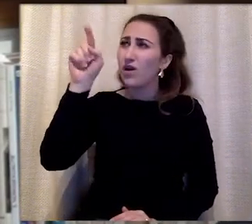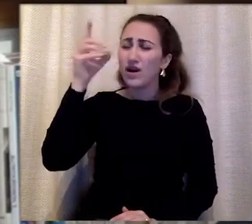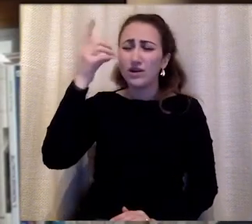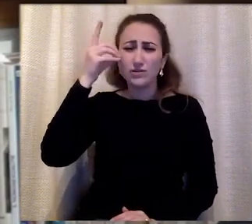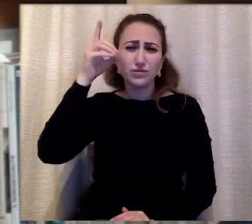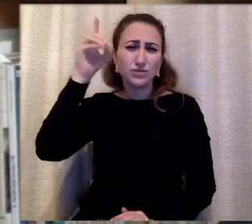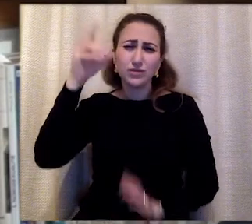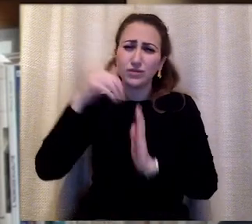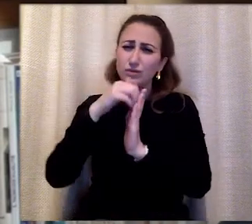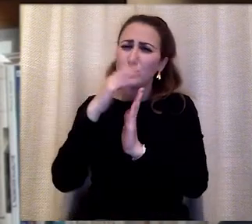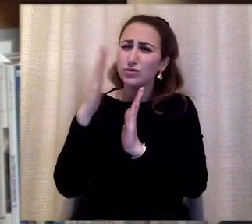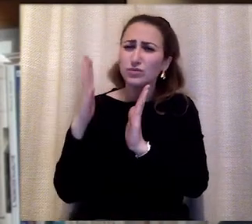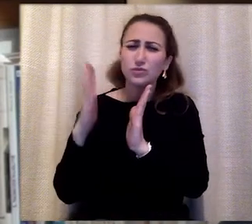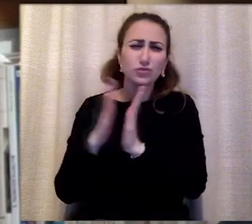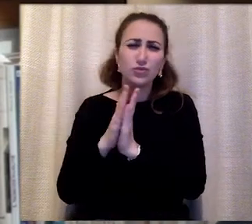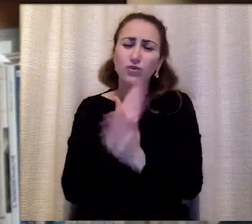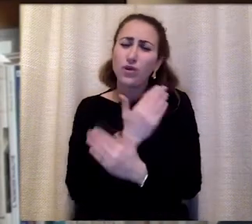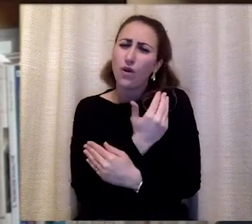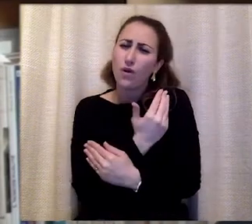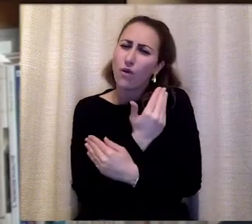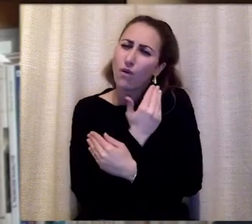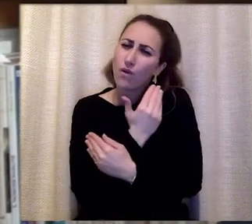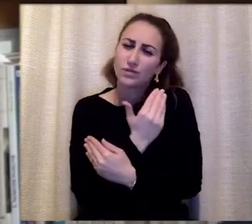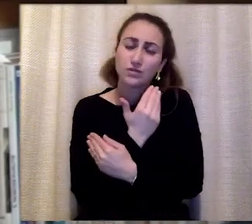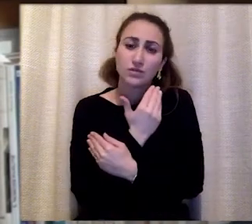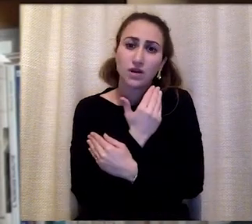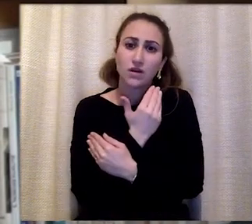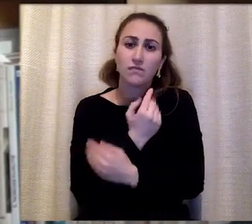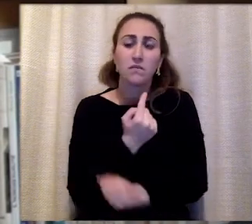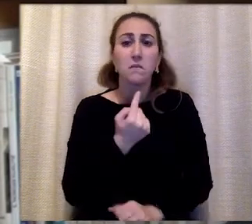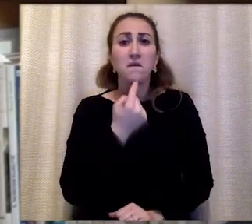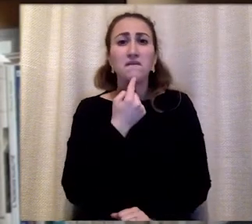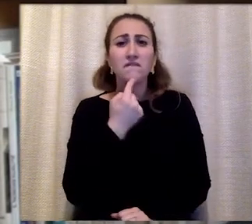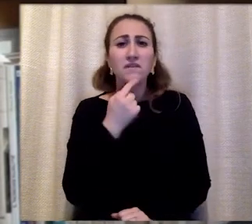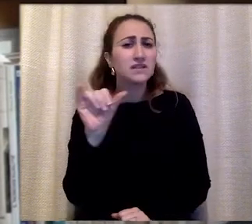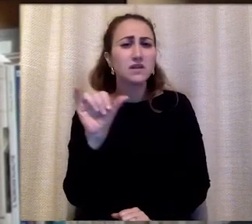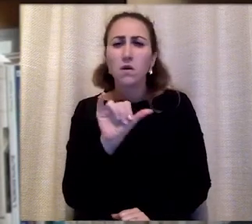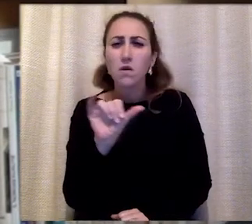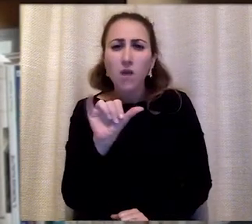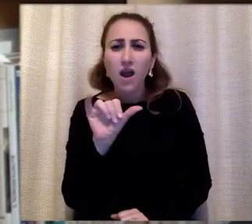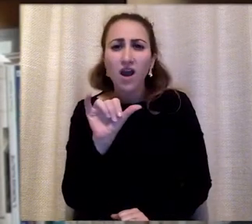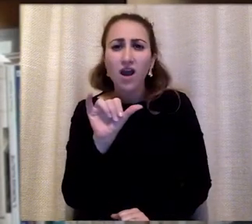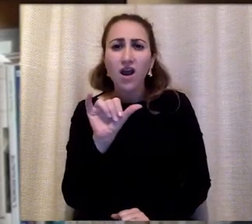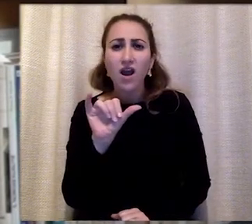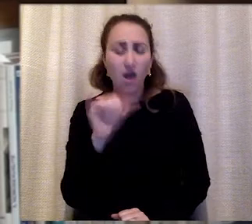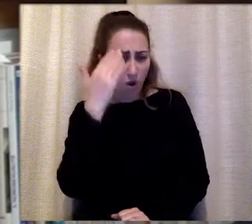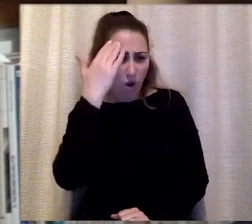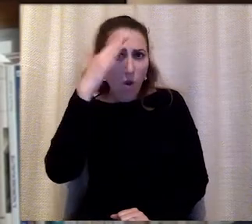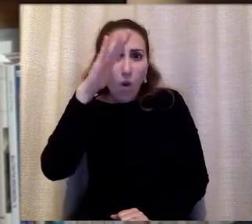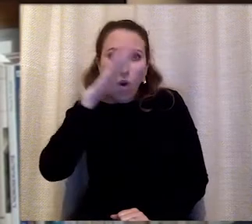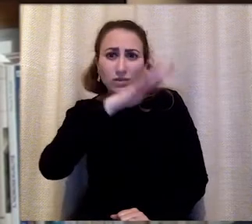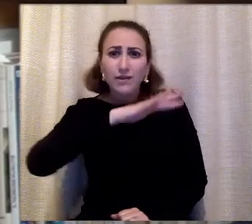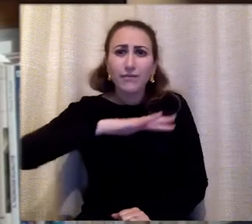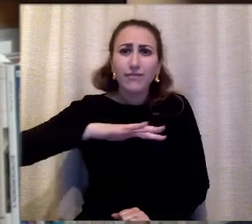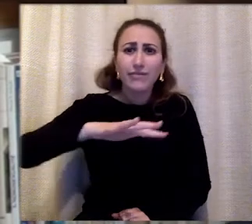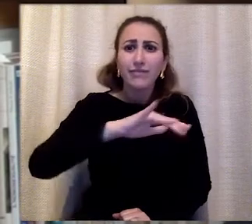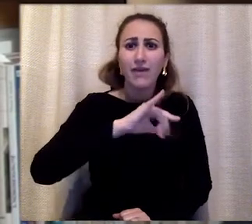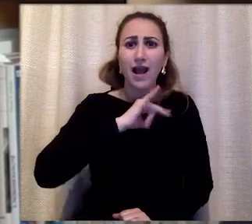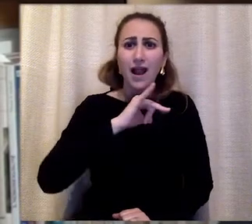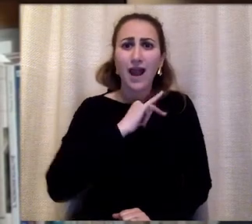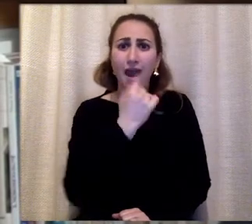que il n'y a pas de vraie consolation en dehors de notre Seigneur.